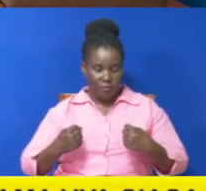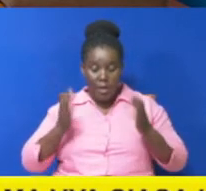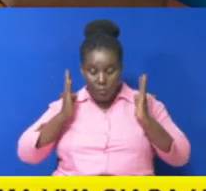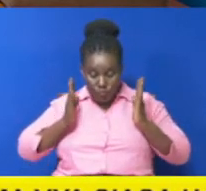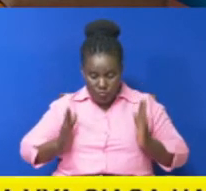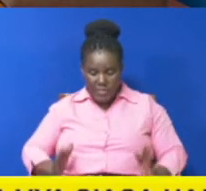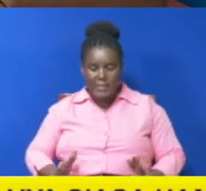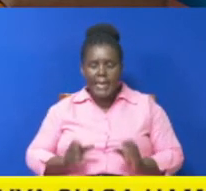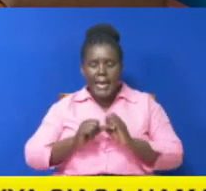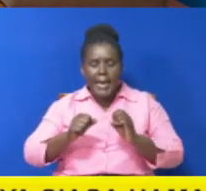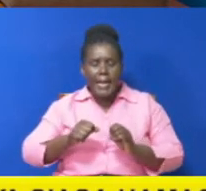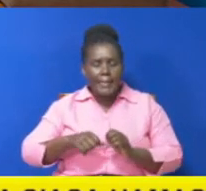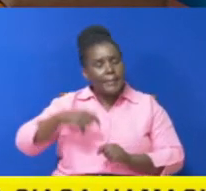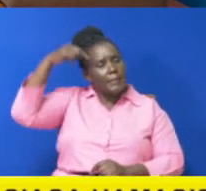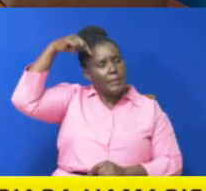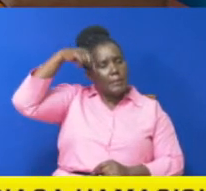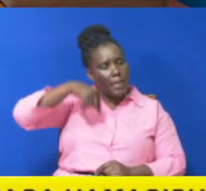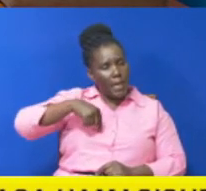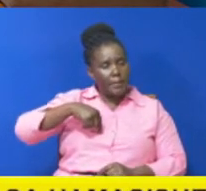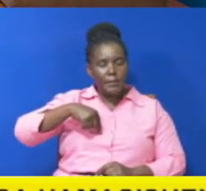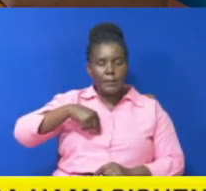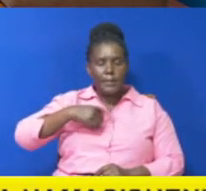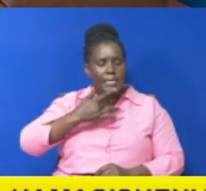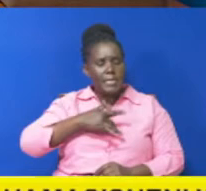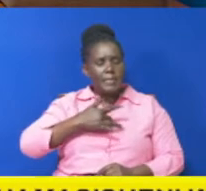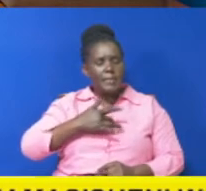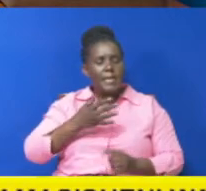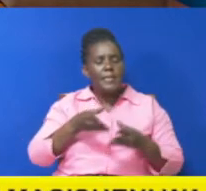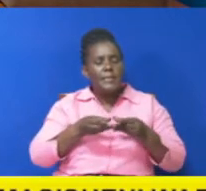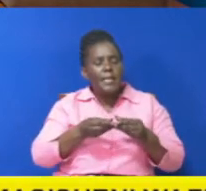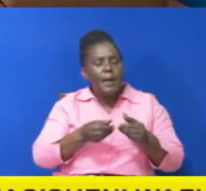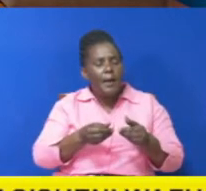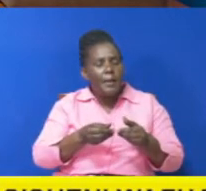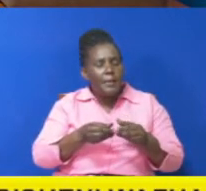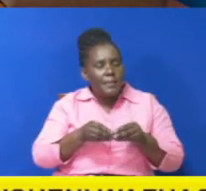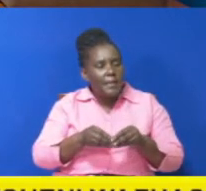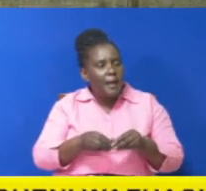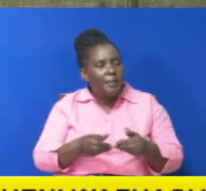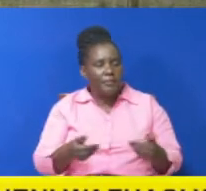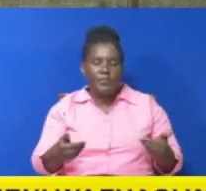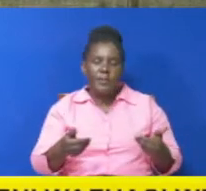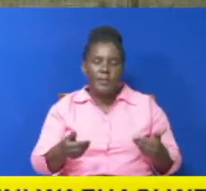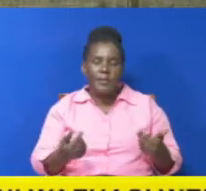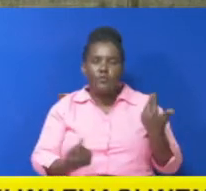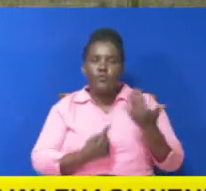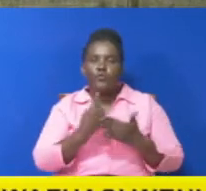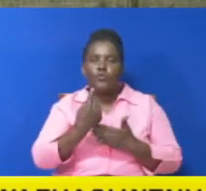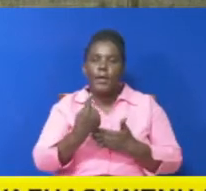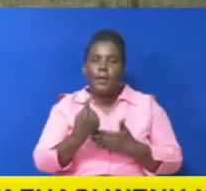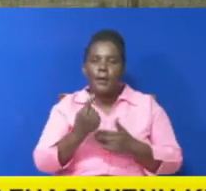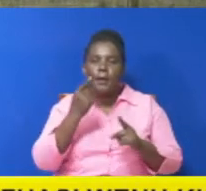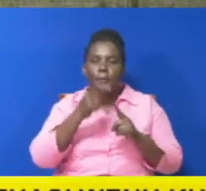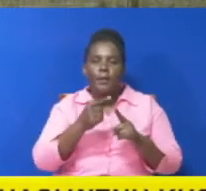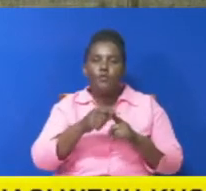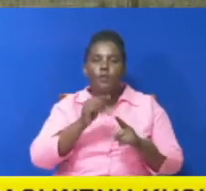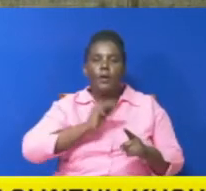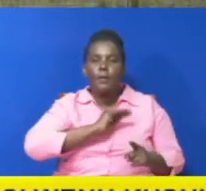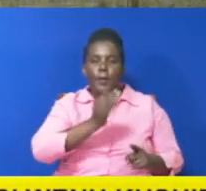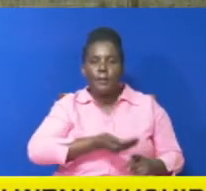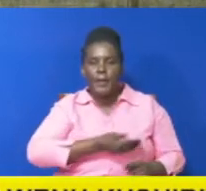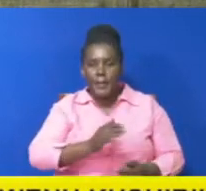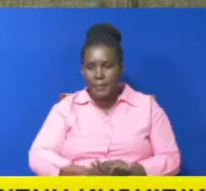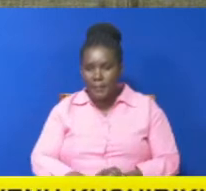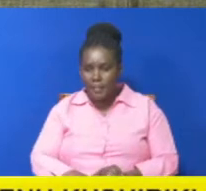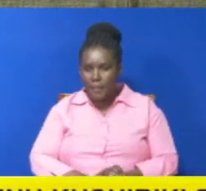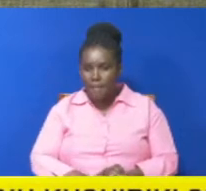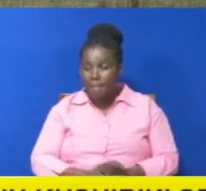za kihisia tunaathiriwa sana na maneno ya wanawake, na mara nyingi ndo form au aina mpikine ya unyanyasaji. Kwa mfano, mwanaume anaweza